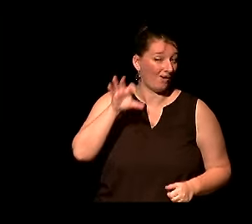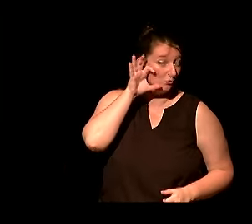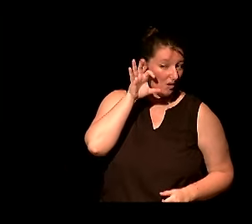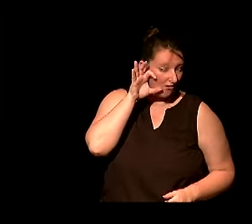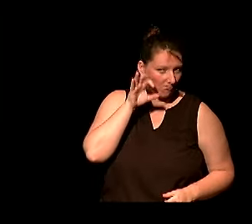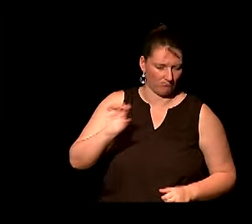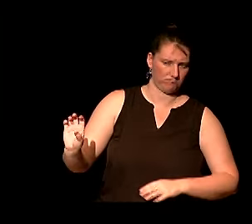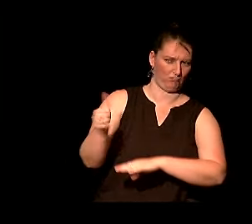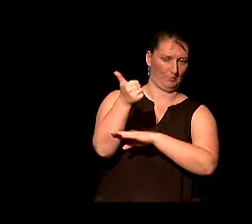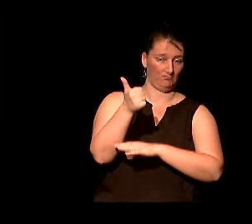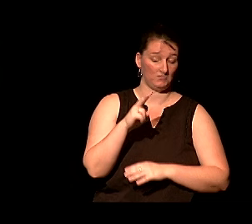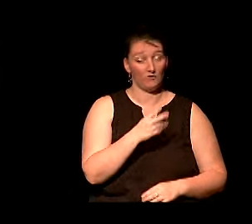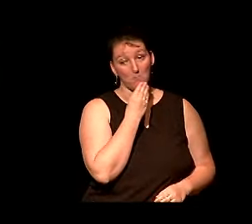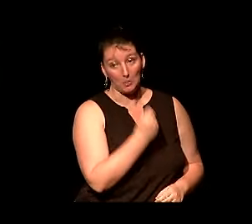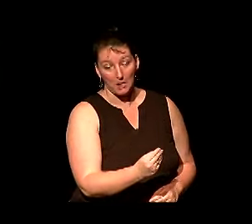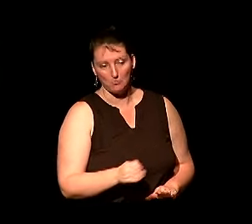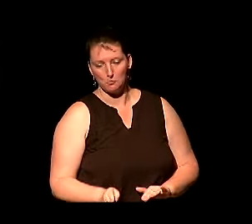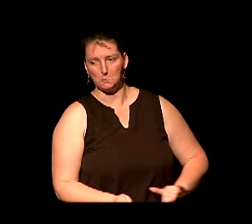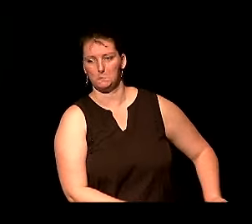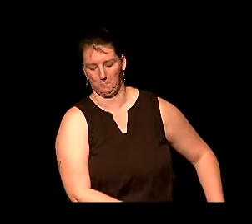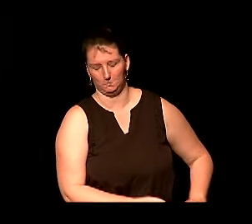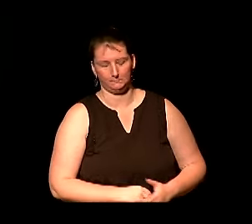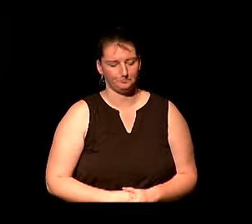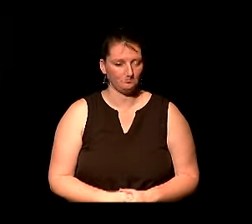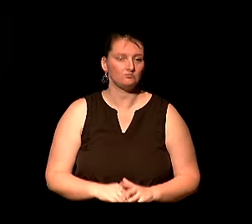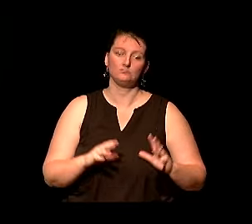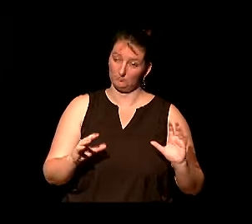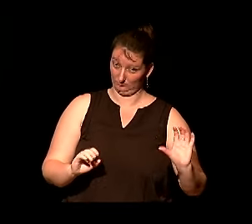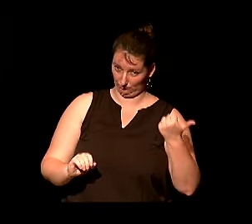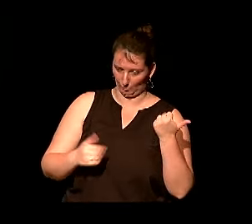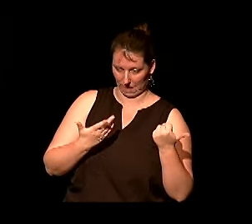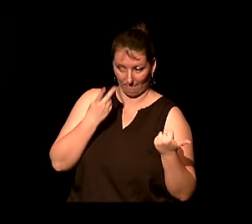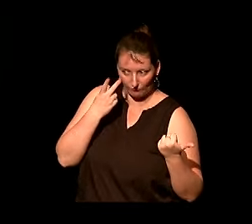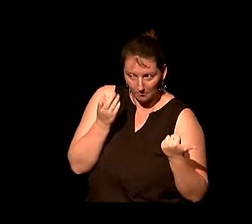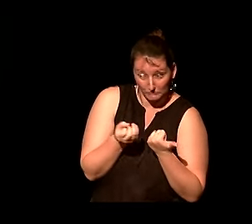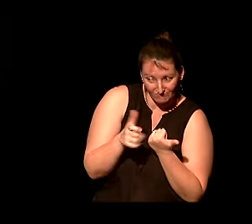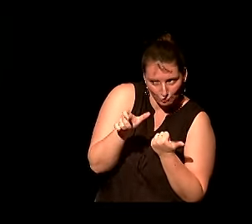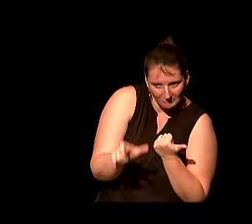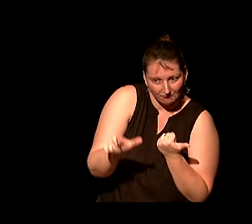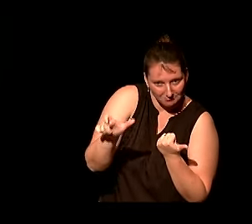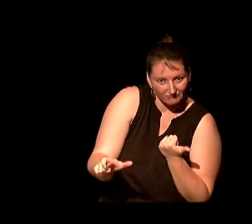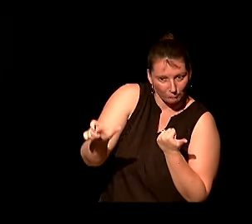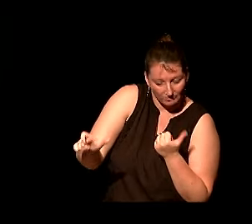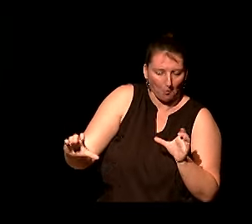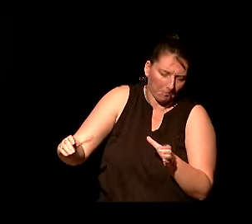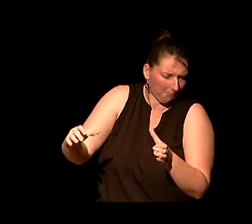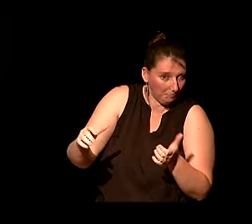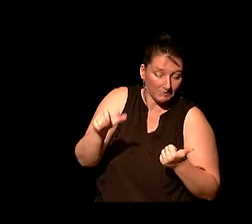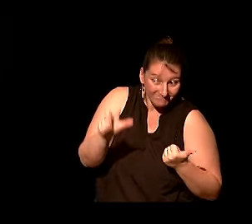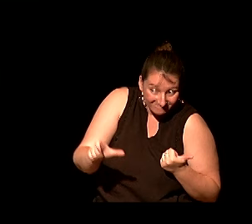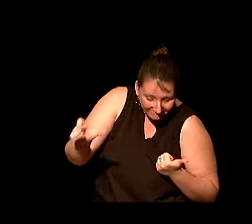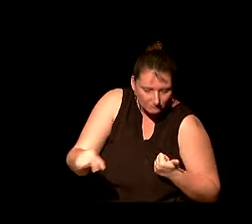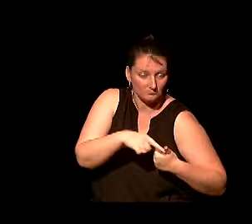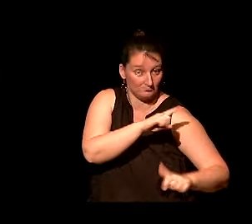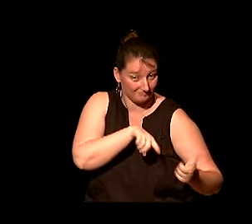n'est pas aussi célébré, je dirais. Et d'autre part, le fait que dans